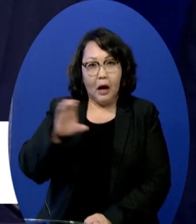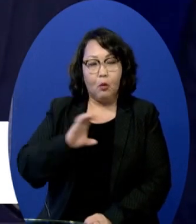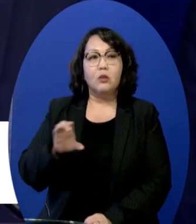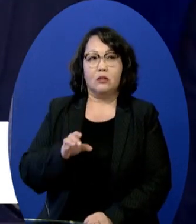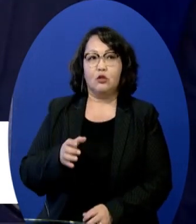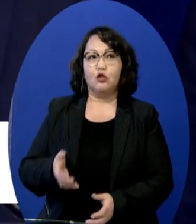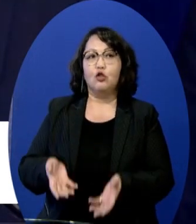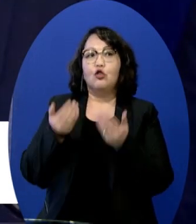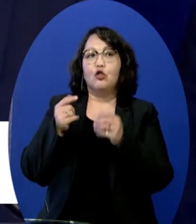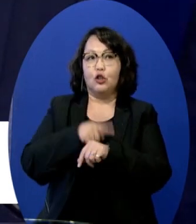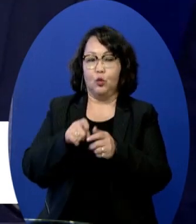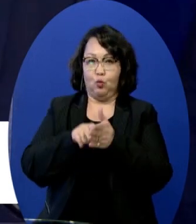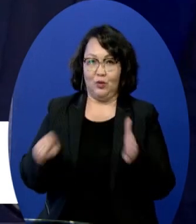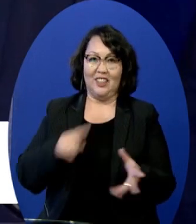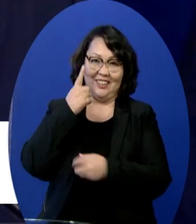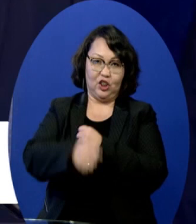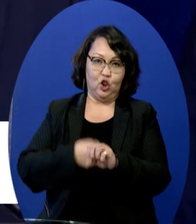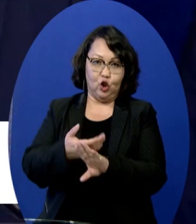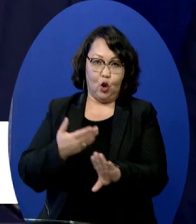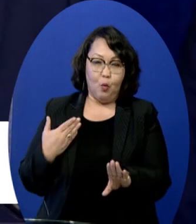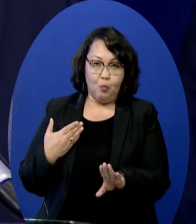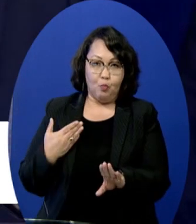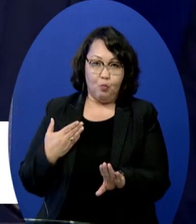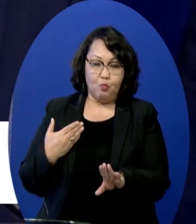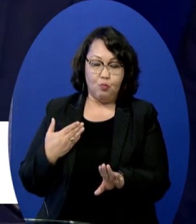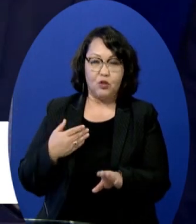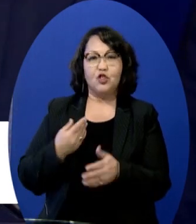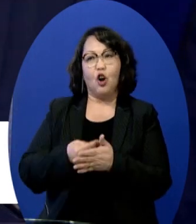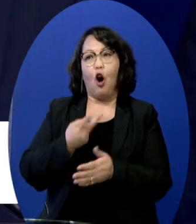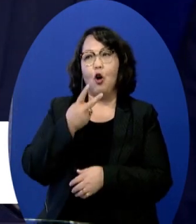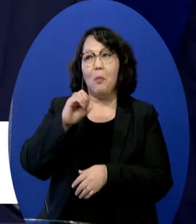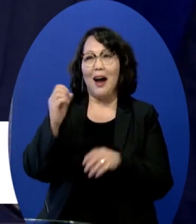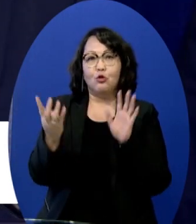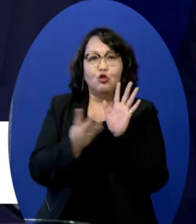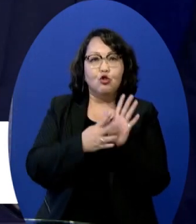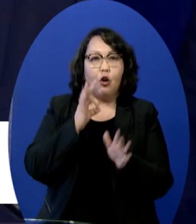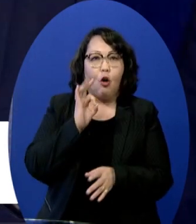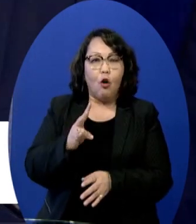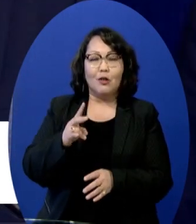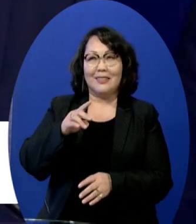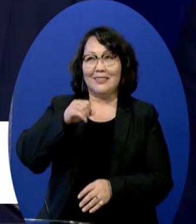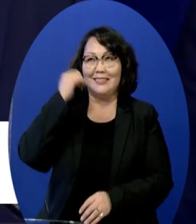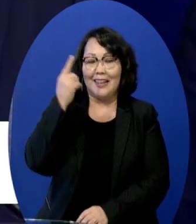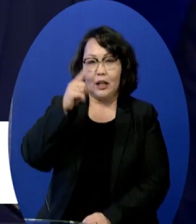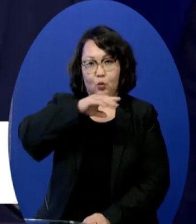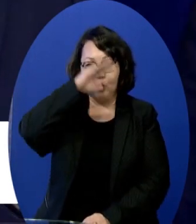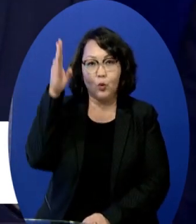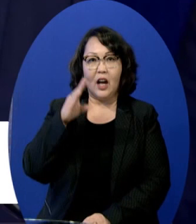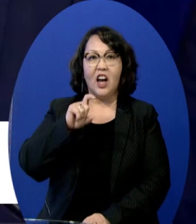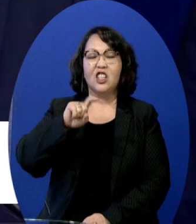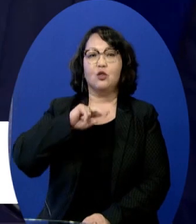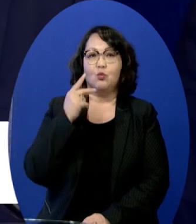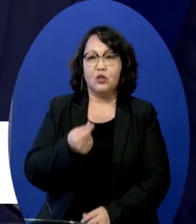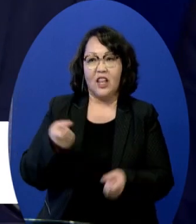за өнгөрсөн оны мөн үеийн цахилгаан дулааны эрчим хүчний хэрэглээтэй тэнцэх